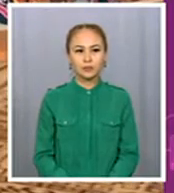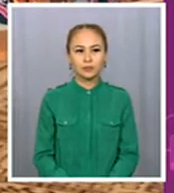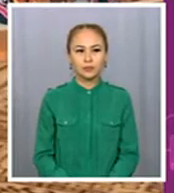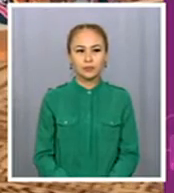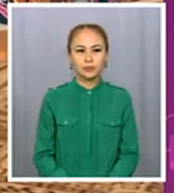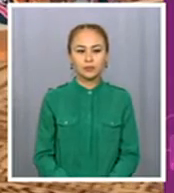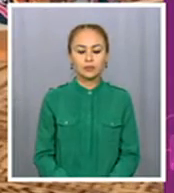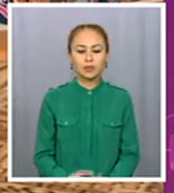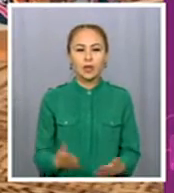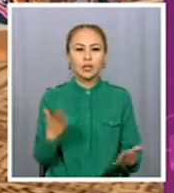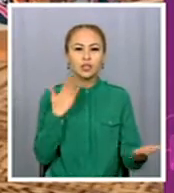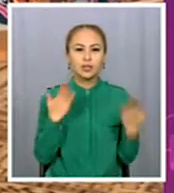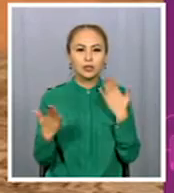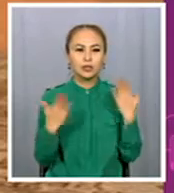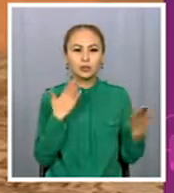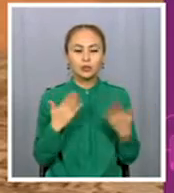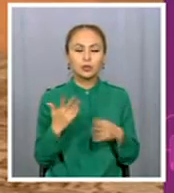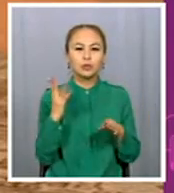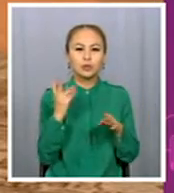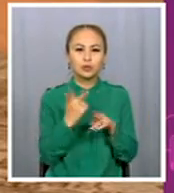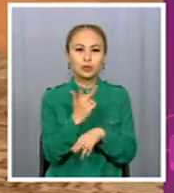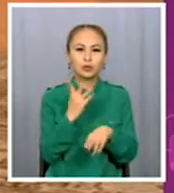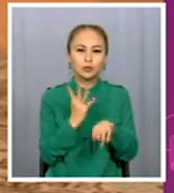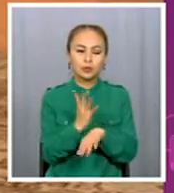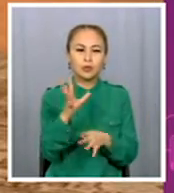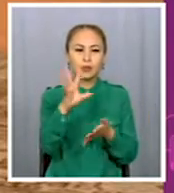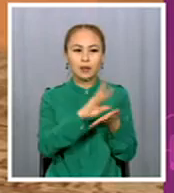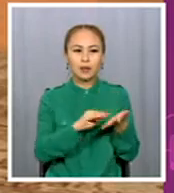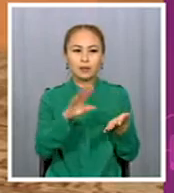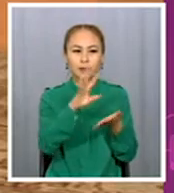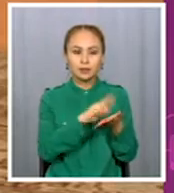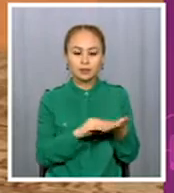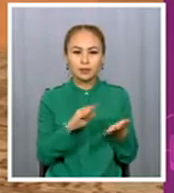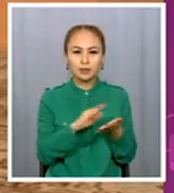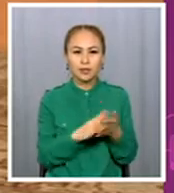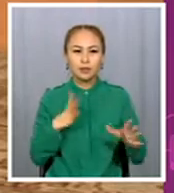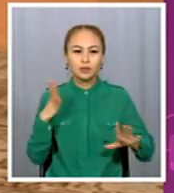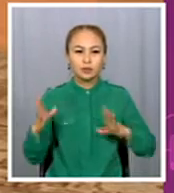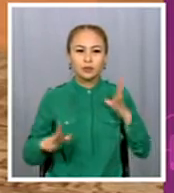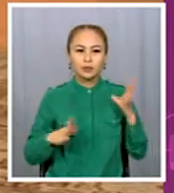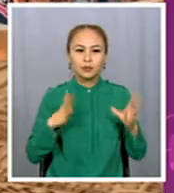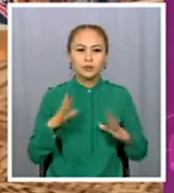Жаттығуды 3-4-ден қайталап тез құрыспай, шұғылдан